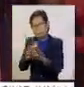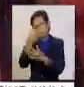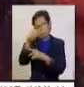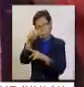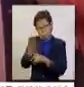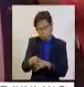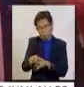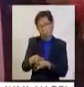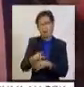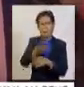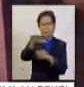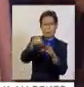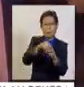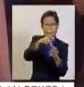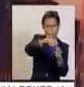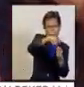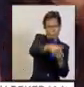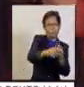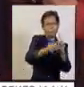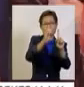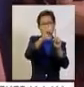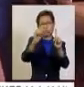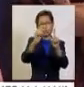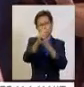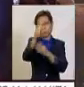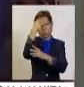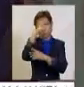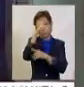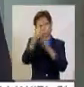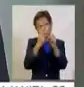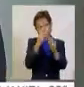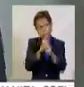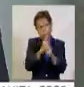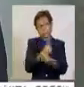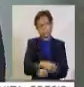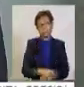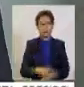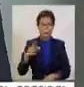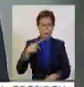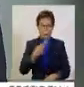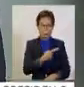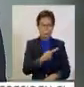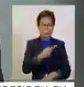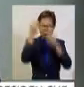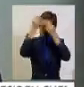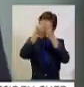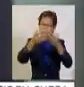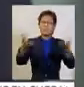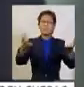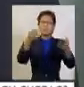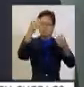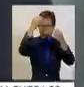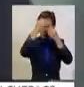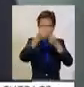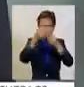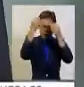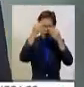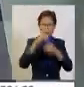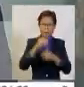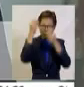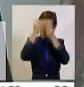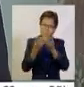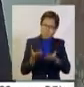itu hanya melibatkan bayaran RM100 untuk setahun. Kami ini war-warkan untuk semua. Sekarang kita